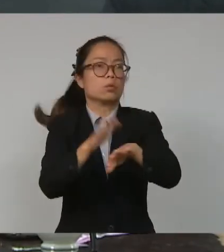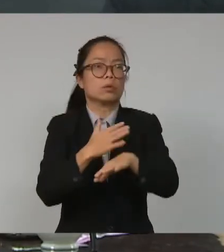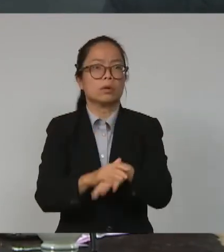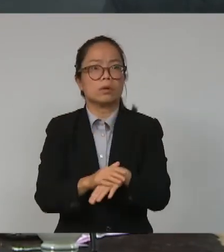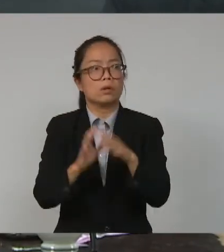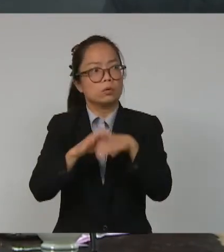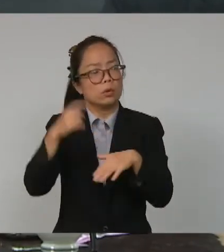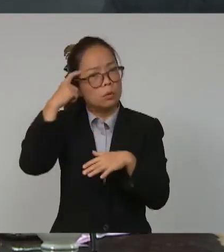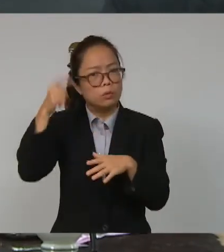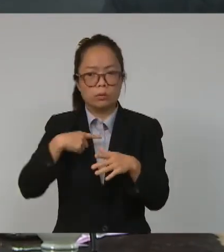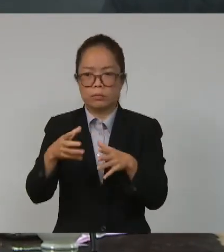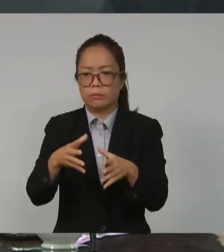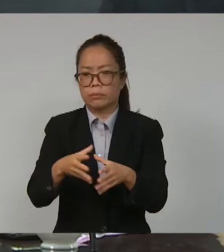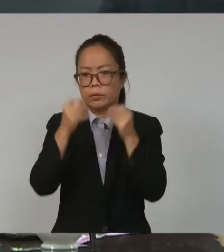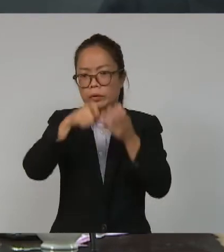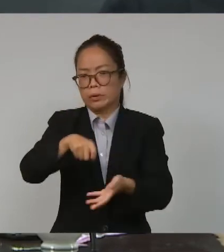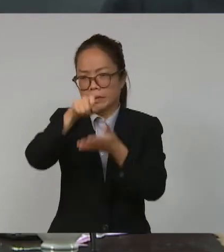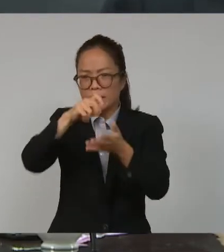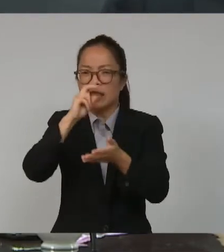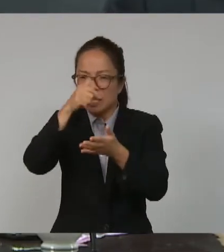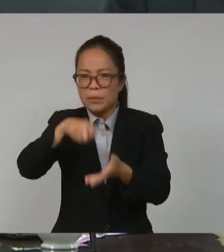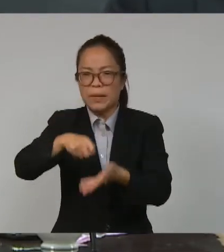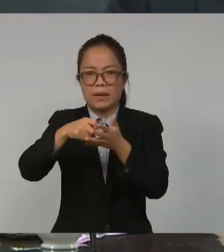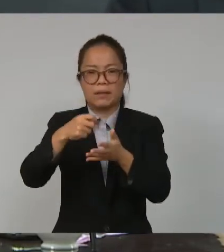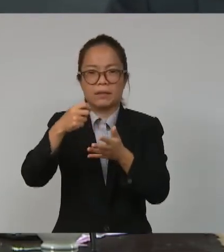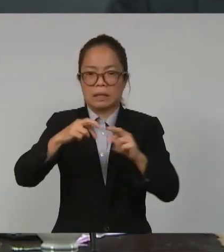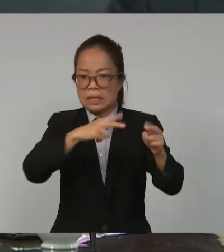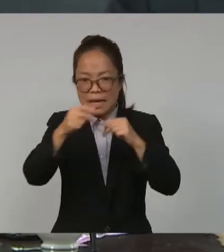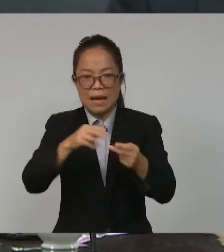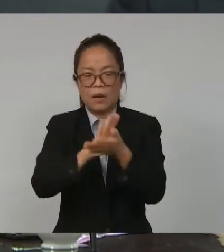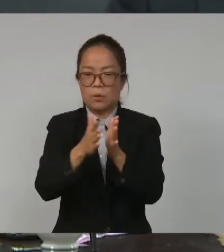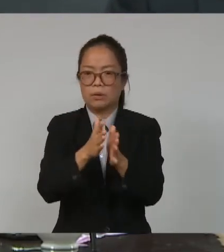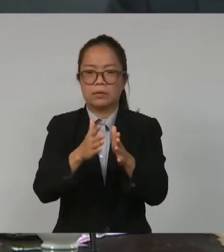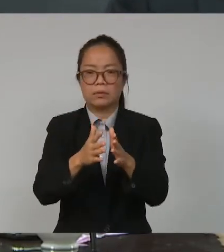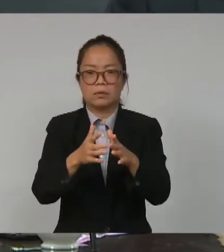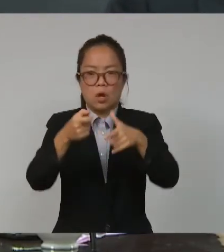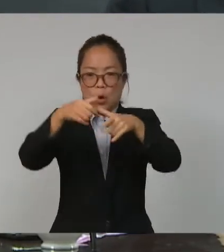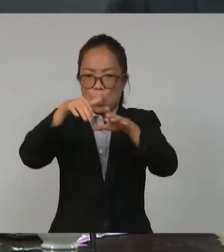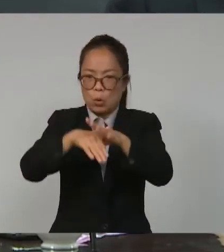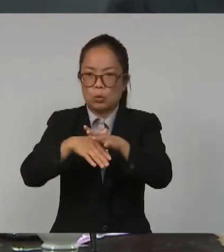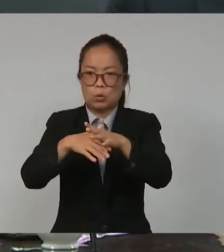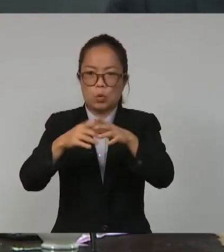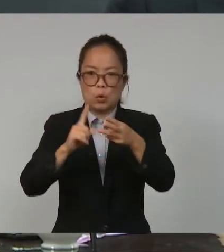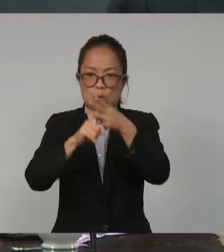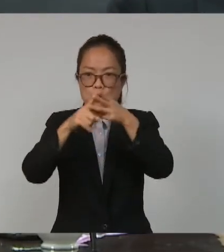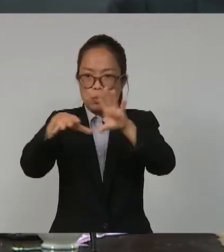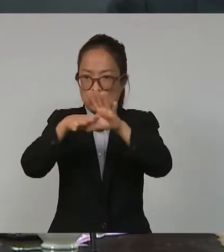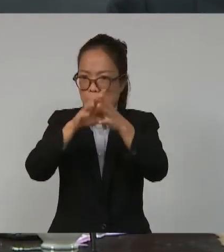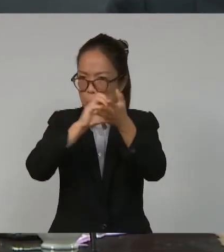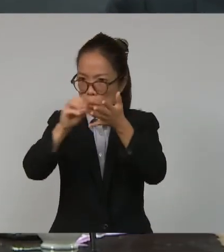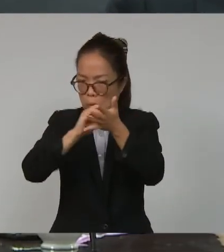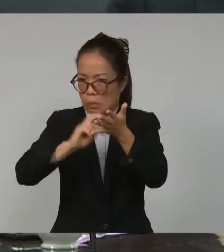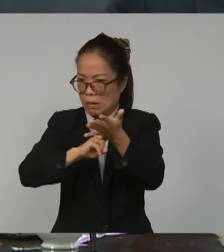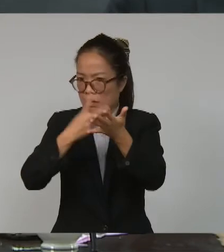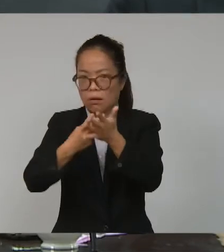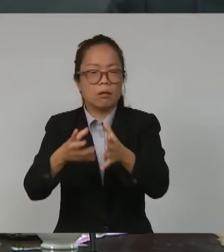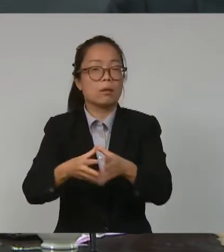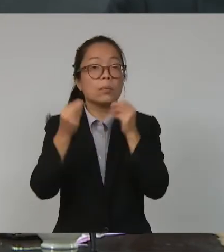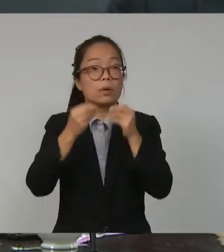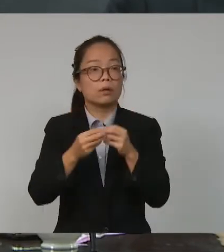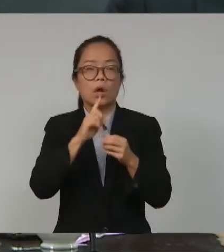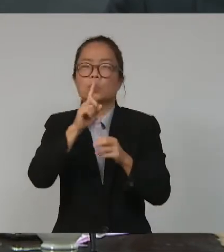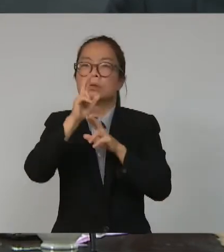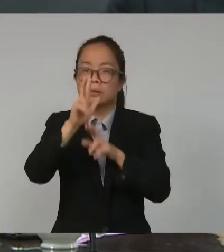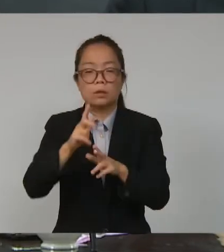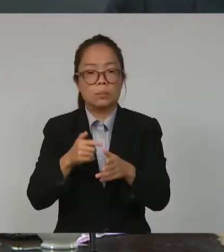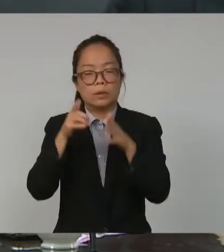实也可以不需要去提这个修正或者公投主文的补正。好，那我觉得我坦白说，我们就是